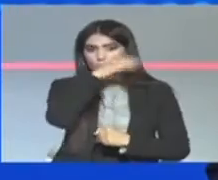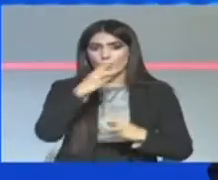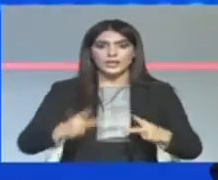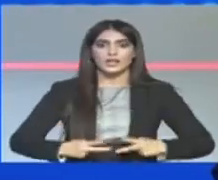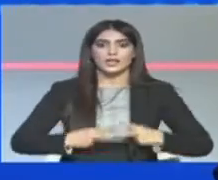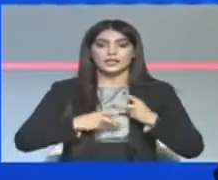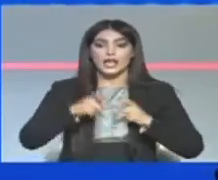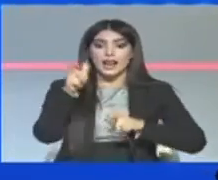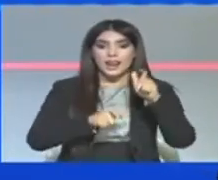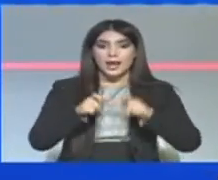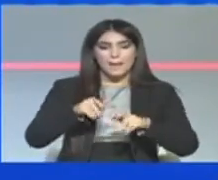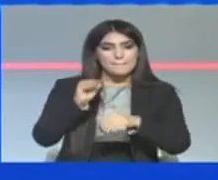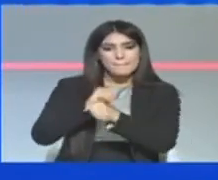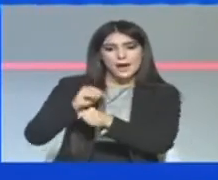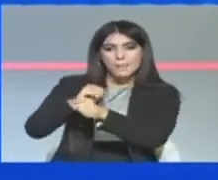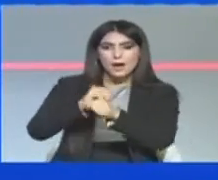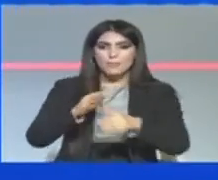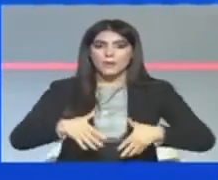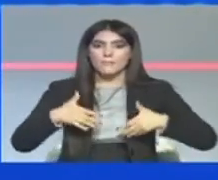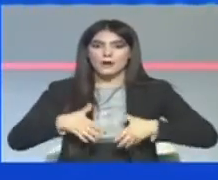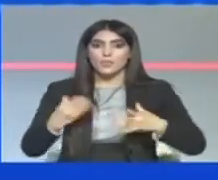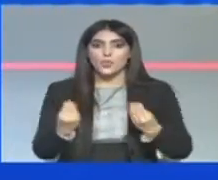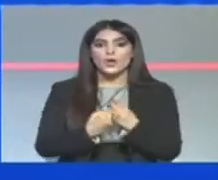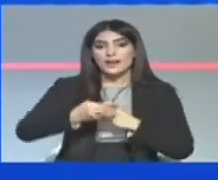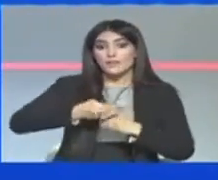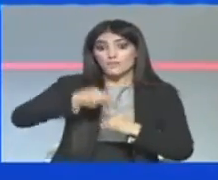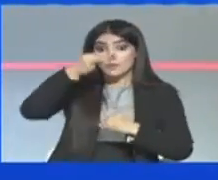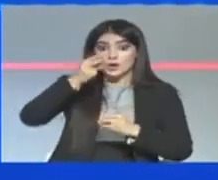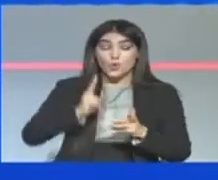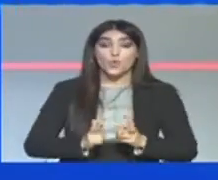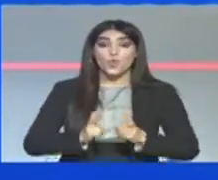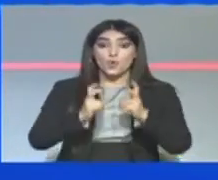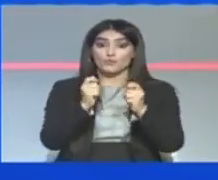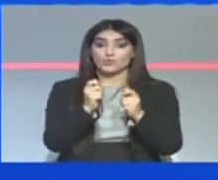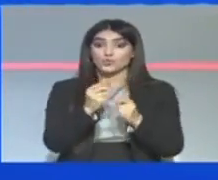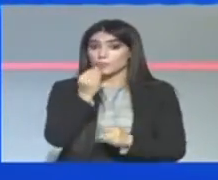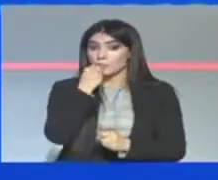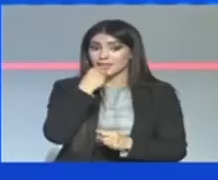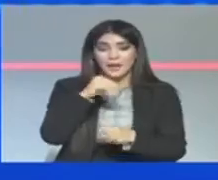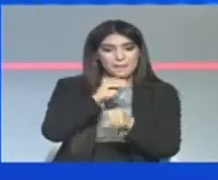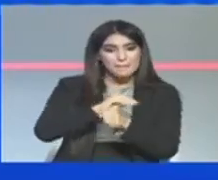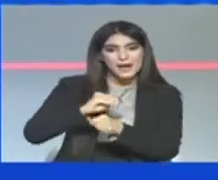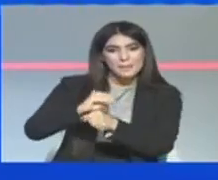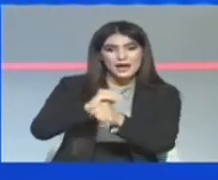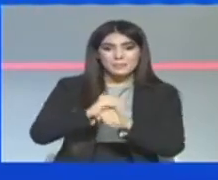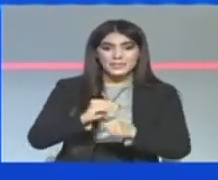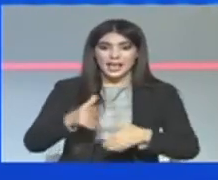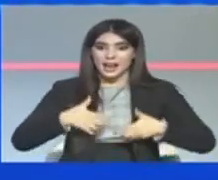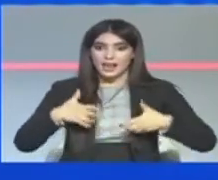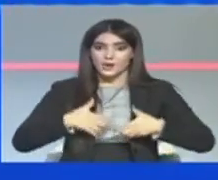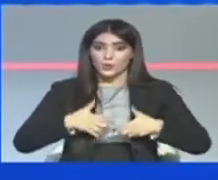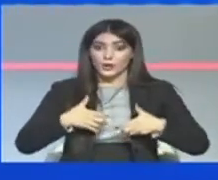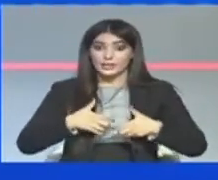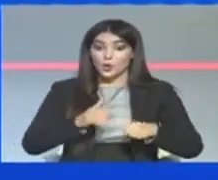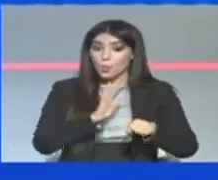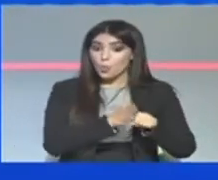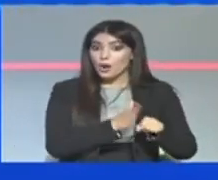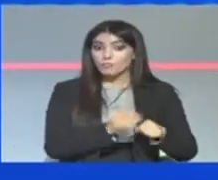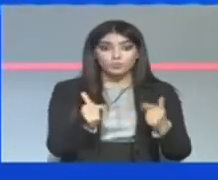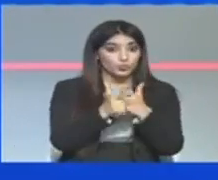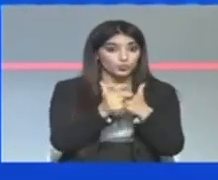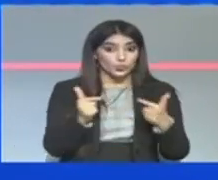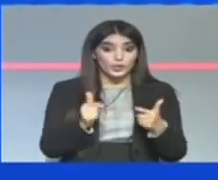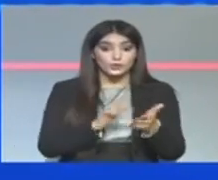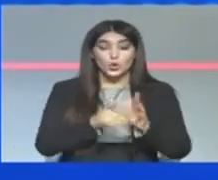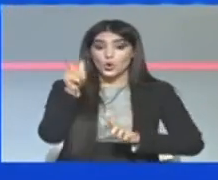مربو الماشيه بالشمال الغربي منها ارتفاع اسعار الاعلاف وتوريد اللحوم الحمراء اشكال يرجعه